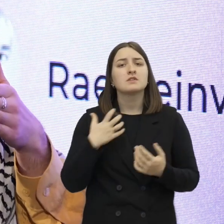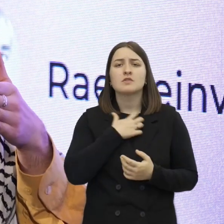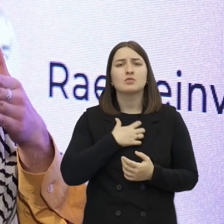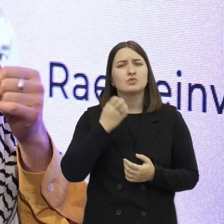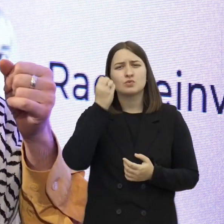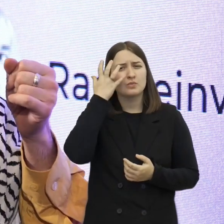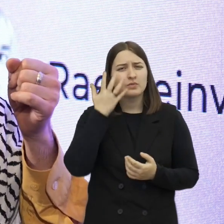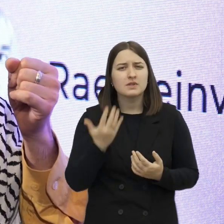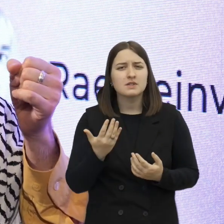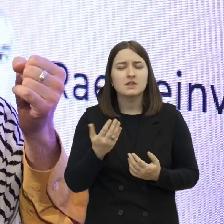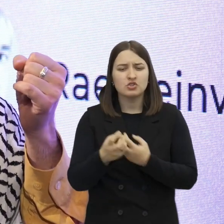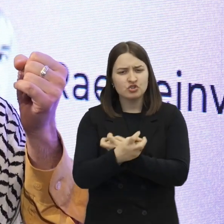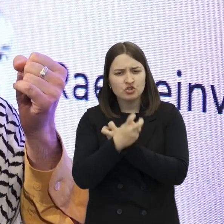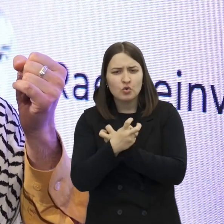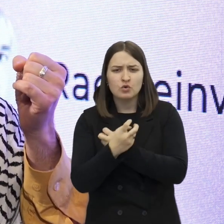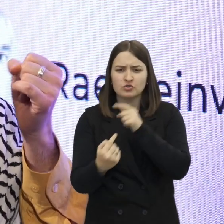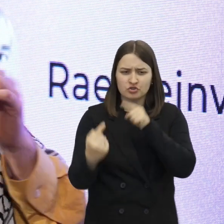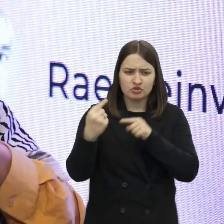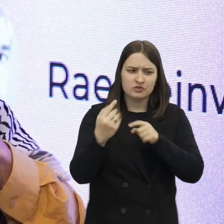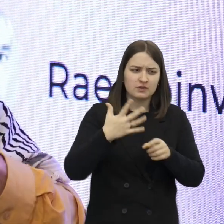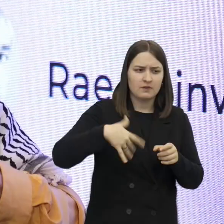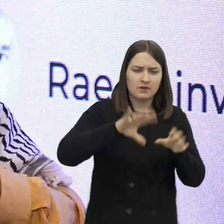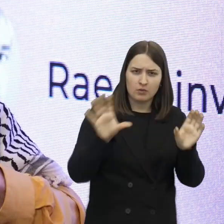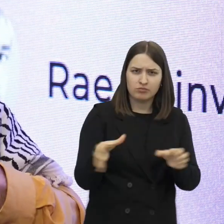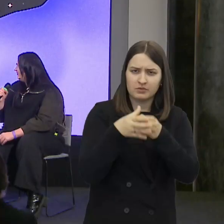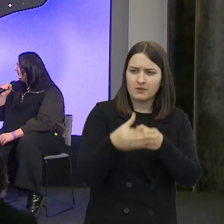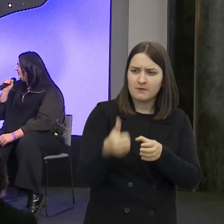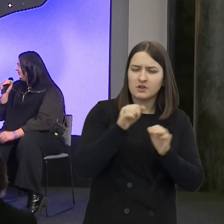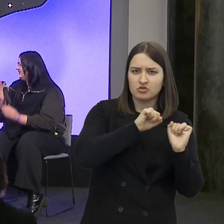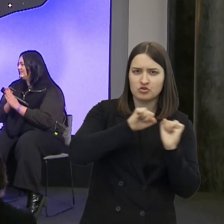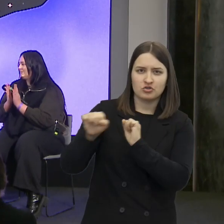mobilizuotis prieš žiaurumus yra mūsų žmogiška pareiga.